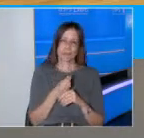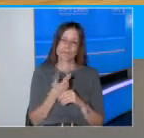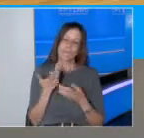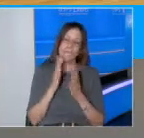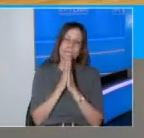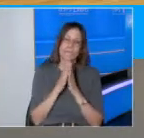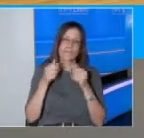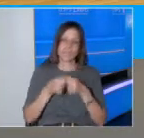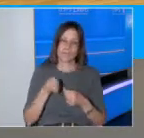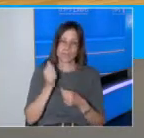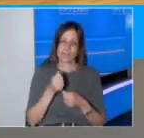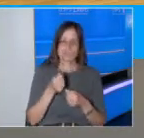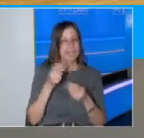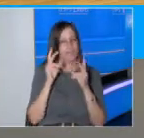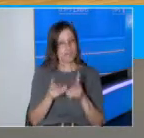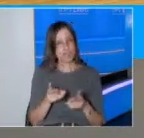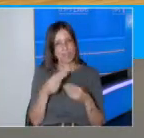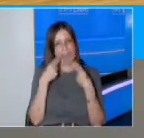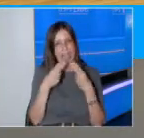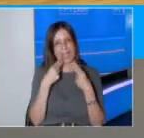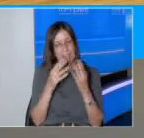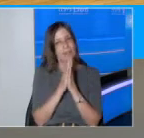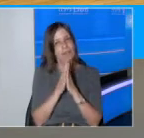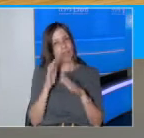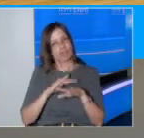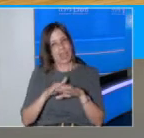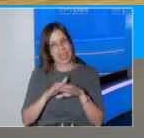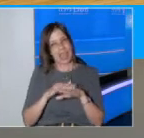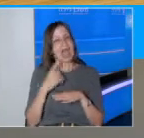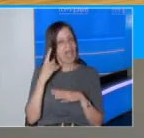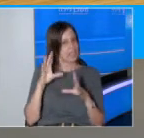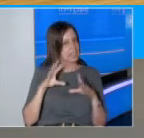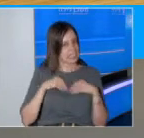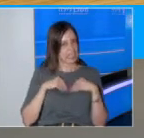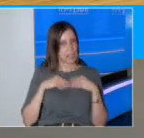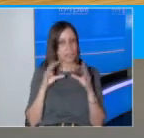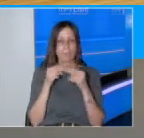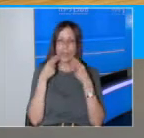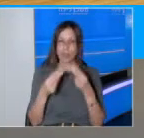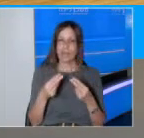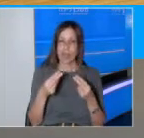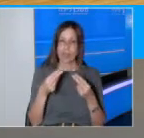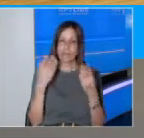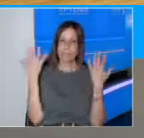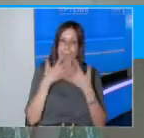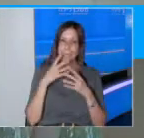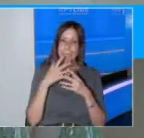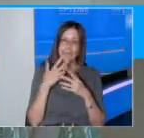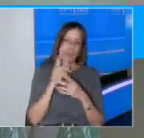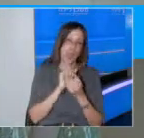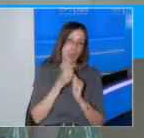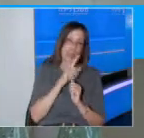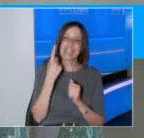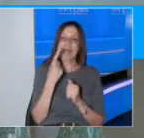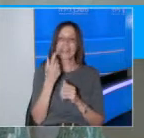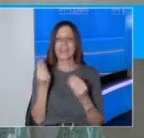אז ביקשנו מחברי הכנסת את האפשרות להגיב, לבקש סליחה. אחד מהם הסכים עם תגובה מפתיעה, או שלא. זה